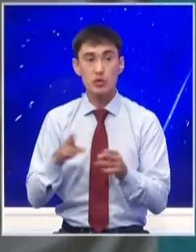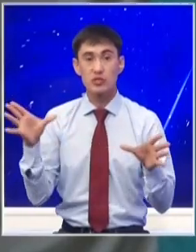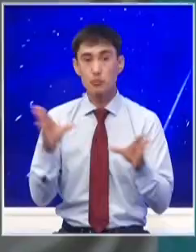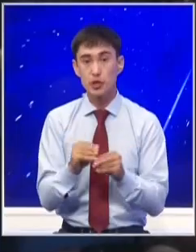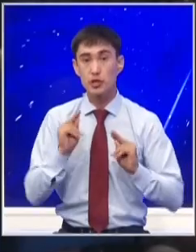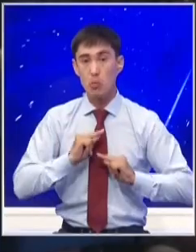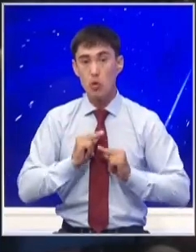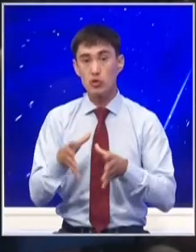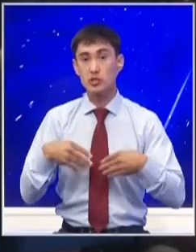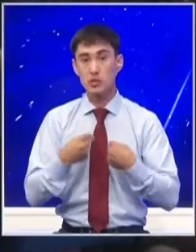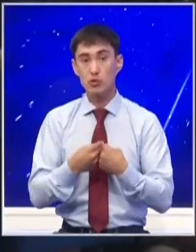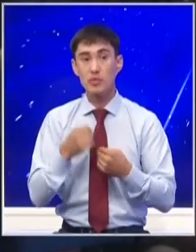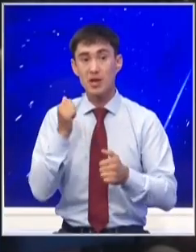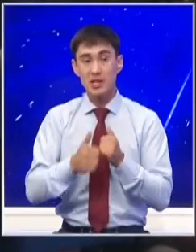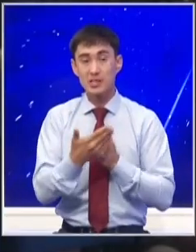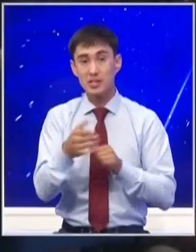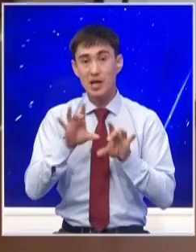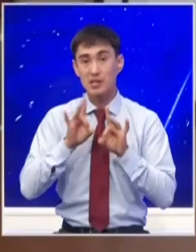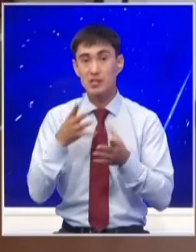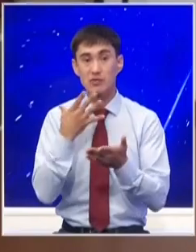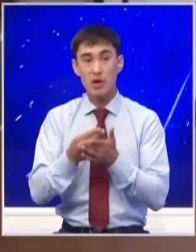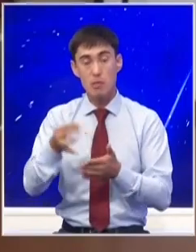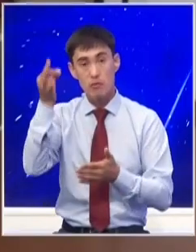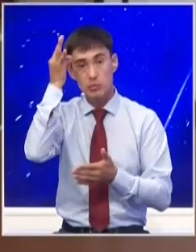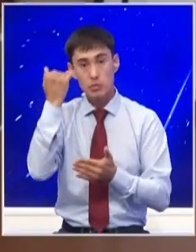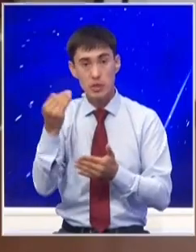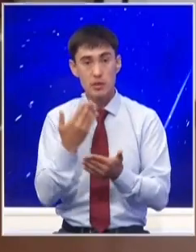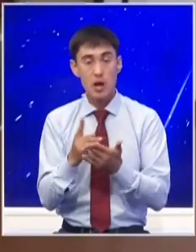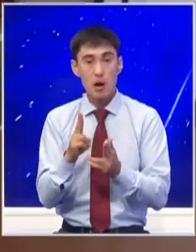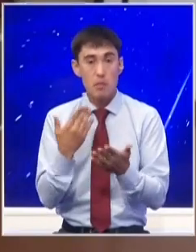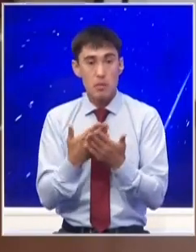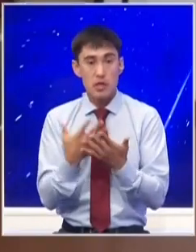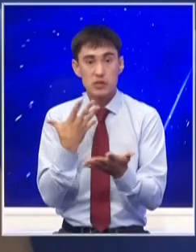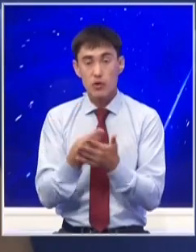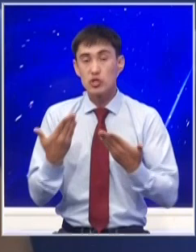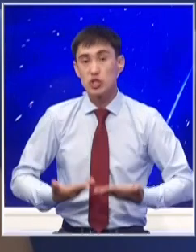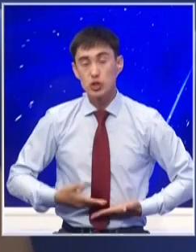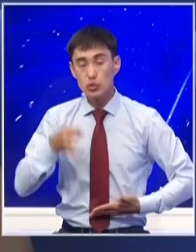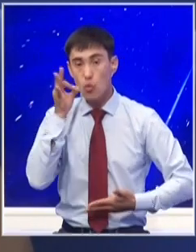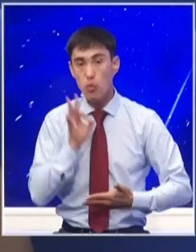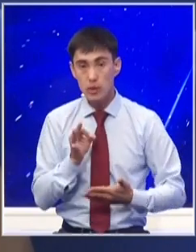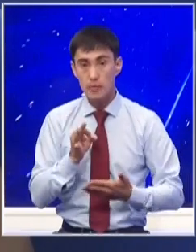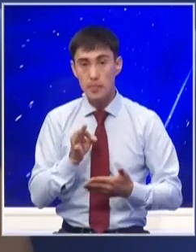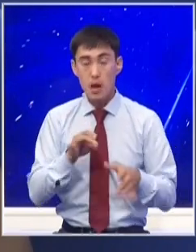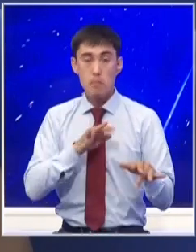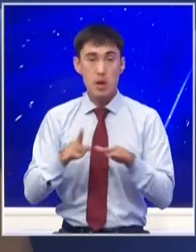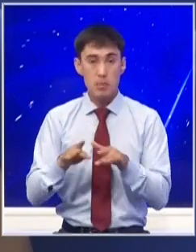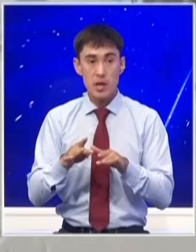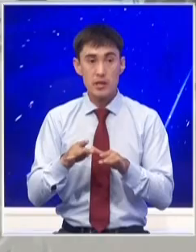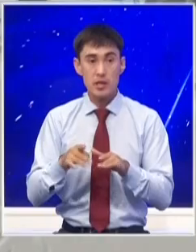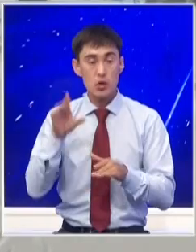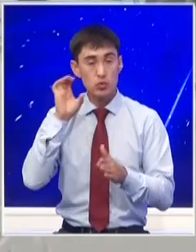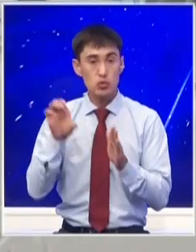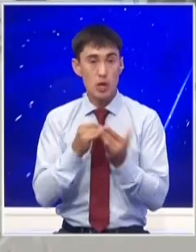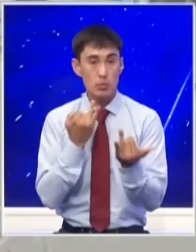совмещают работу и семью. Каждый из них поделился своими воспоминаниями, как пример из своего жизненного опыта. В ходе мероприятия